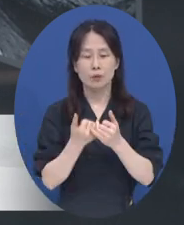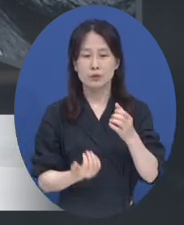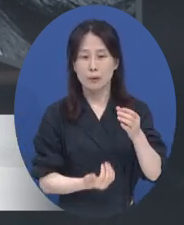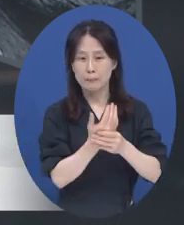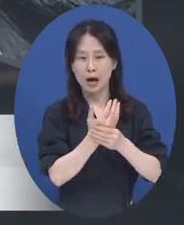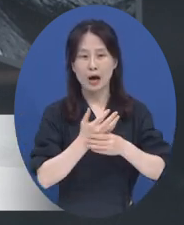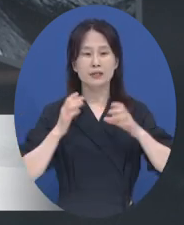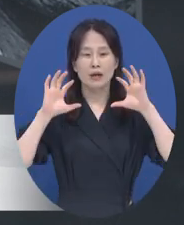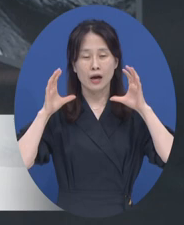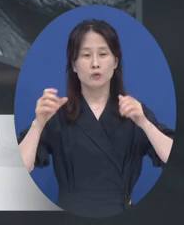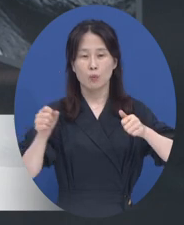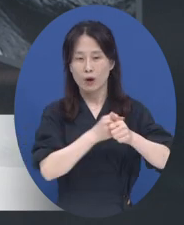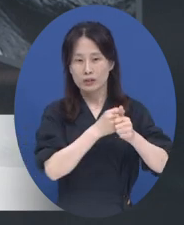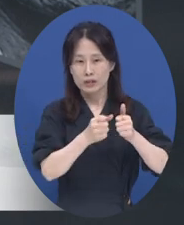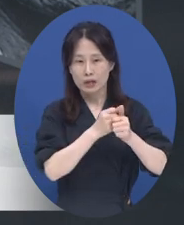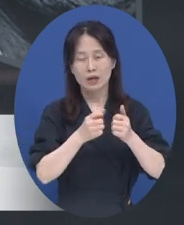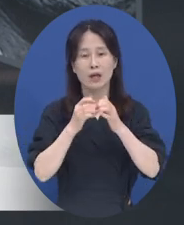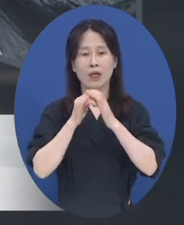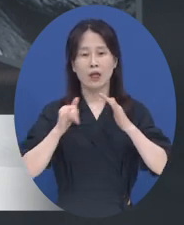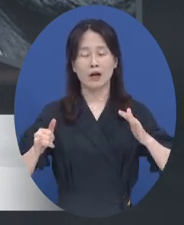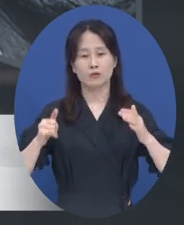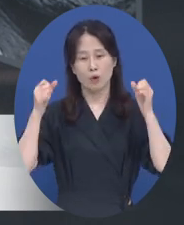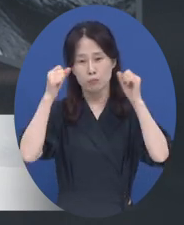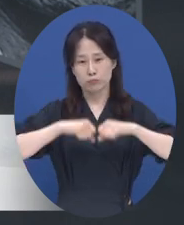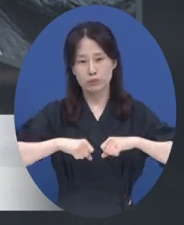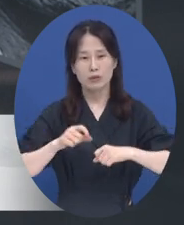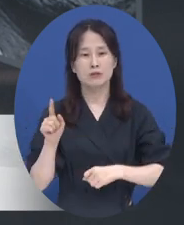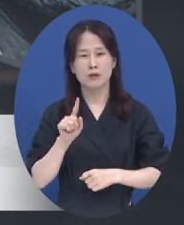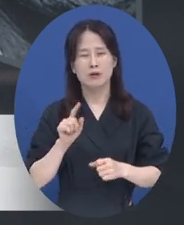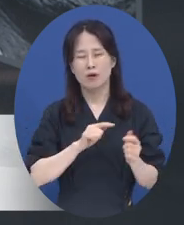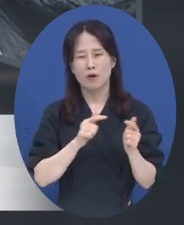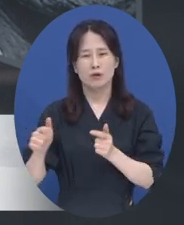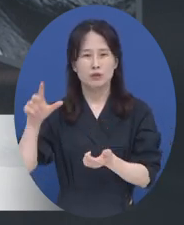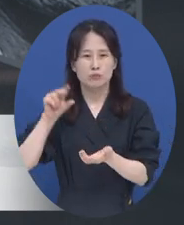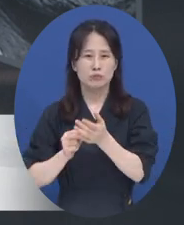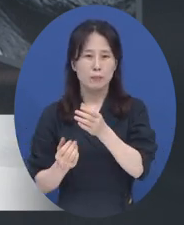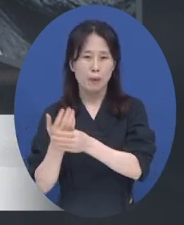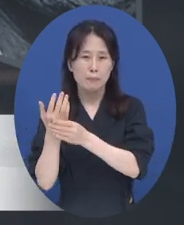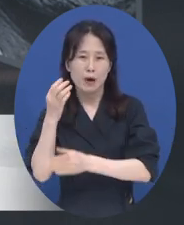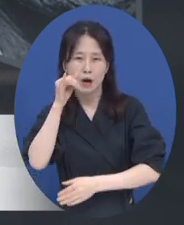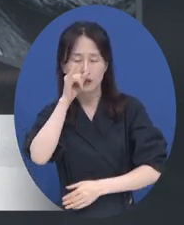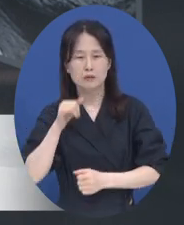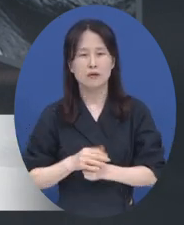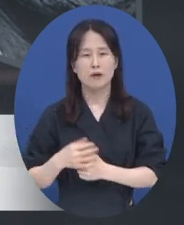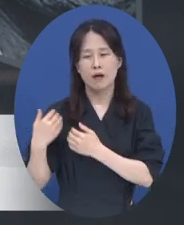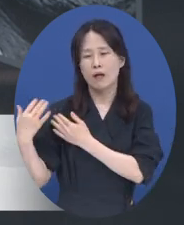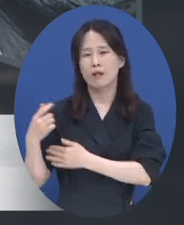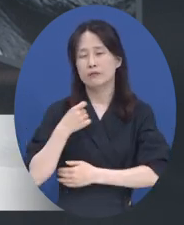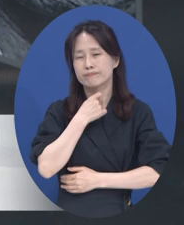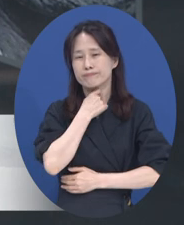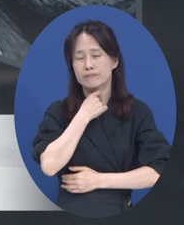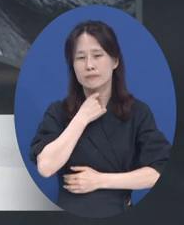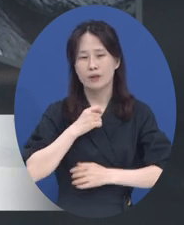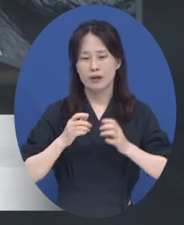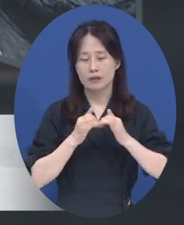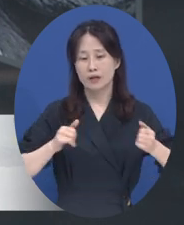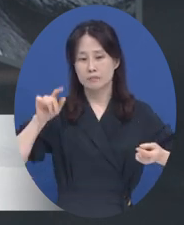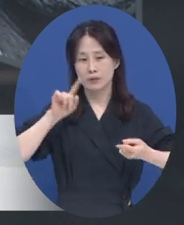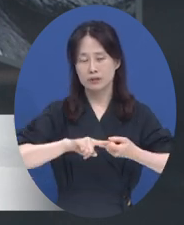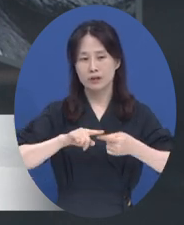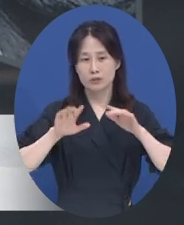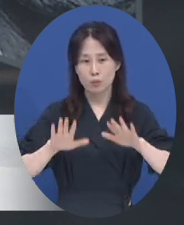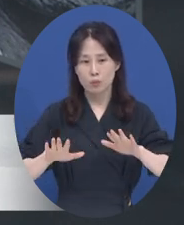있는 아동학대와 가족의 붕괴 등은 여러 질문을 던집니다. 눈 감아버리고 싶은 이러한 인간의 참혹한 오늘에